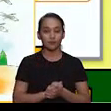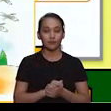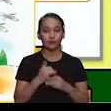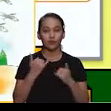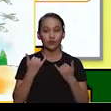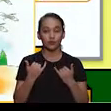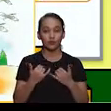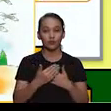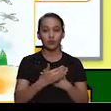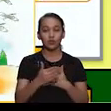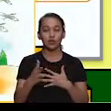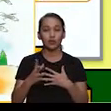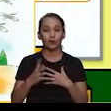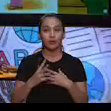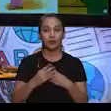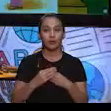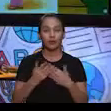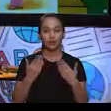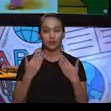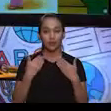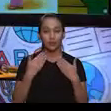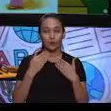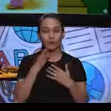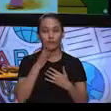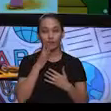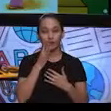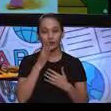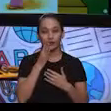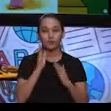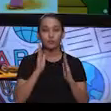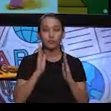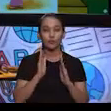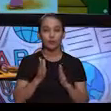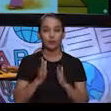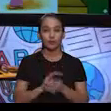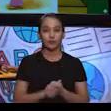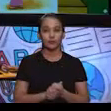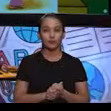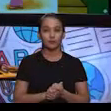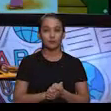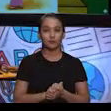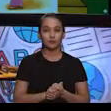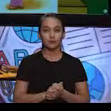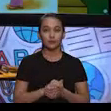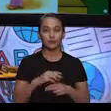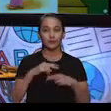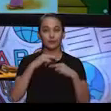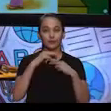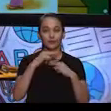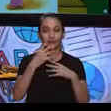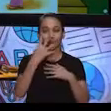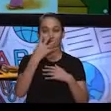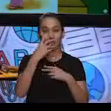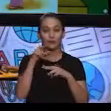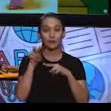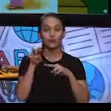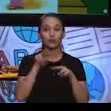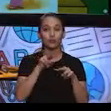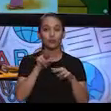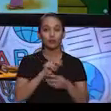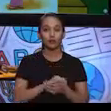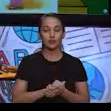Keling, hozir sizlar bilan bir dam olish daqiqasini o'tkazib olamiz. Demak, diqqat bilan rasmlarni